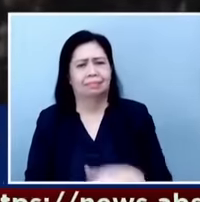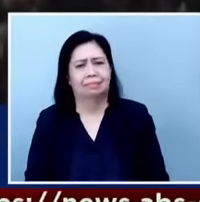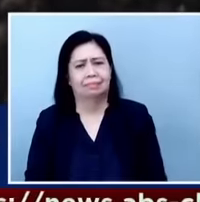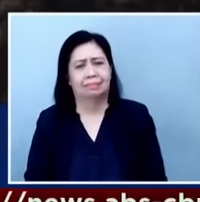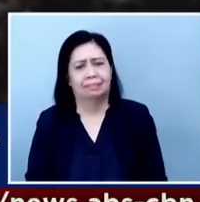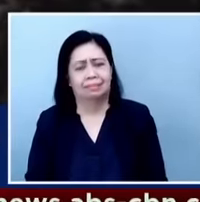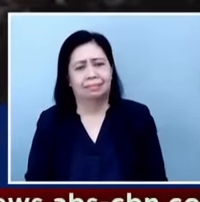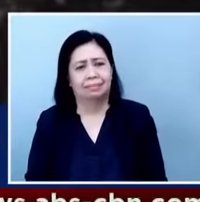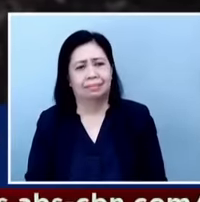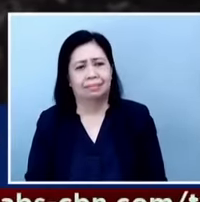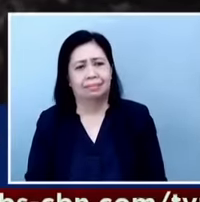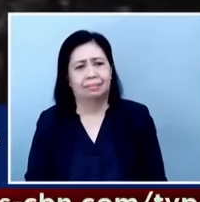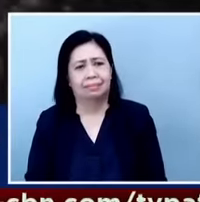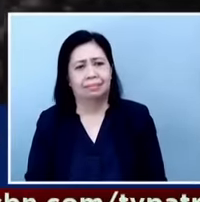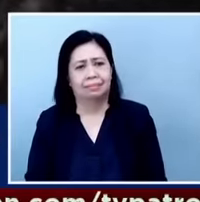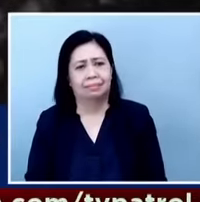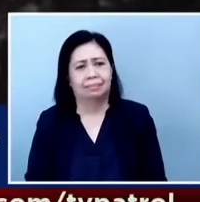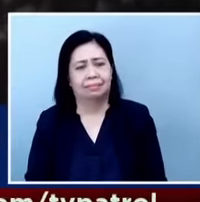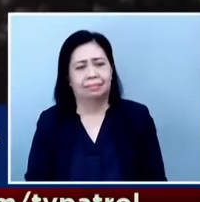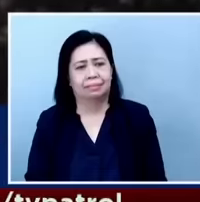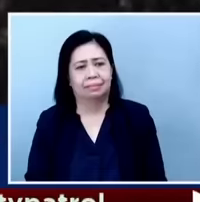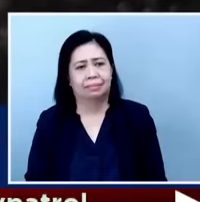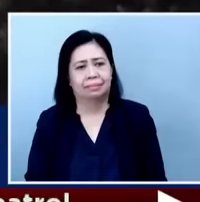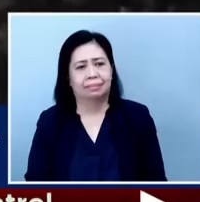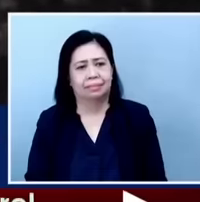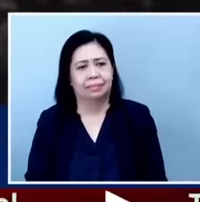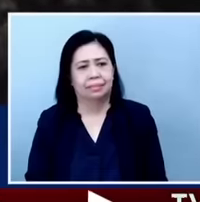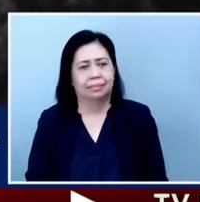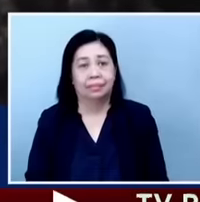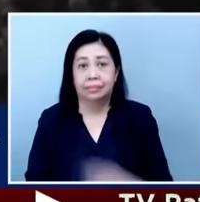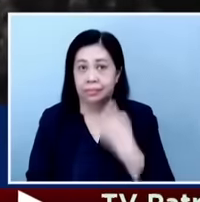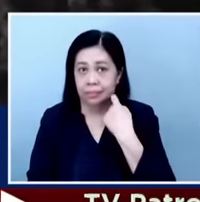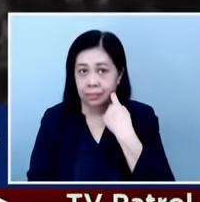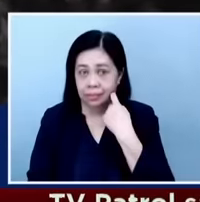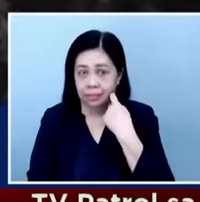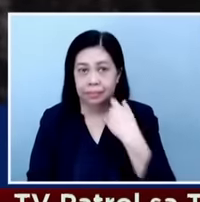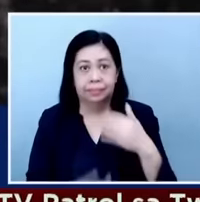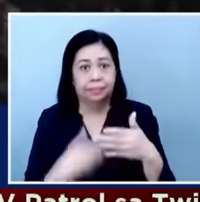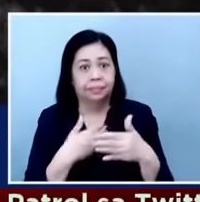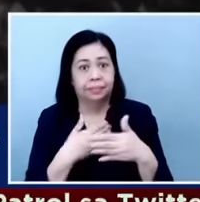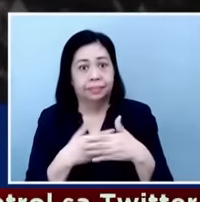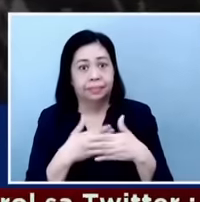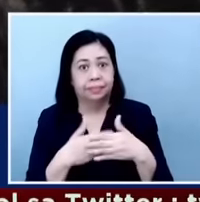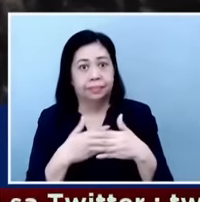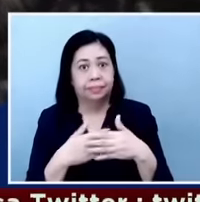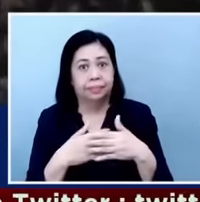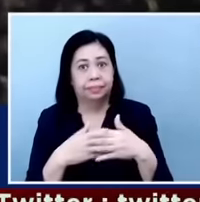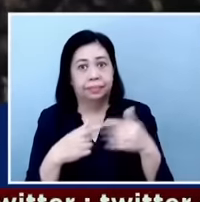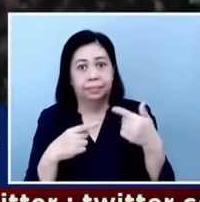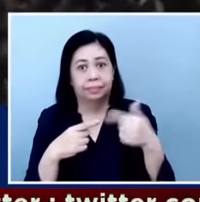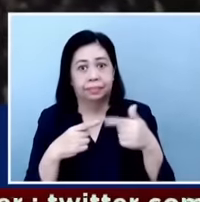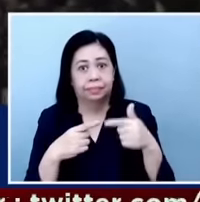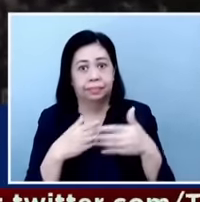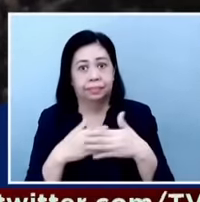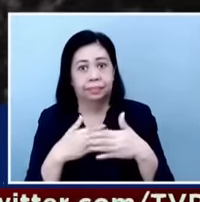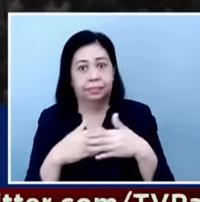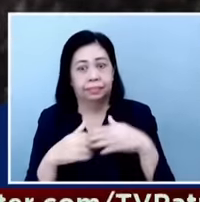naman ang andas. Kanina ay nasa entrance na ng